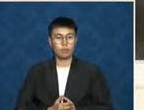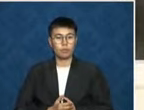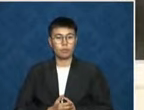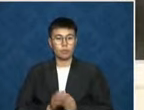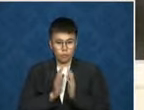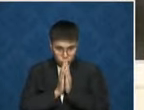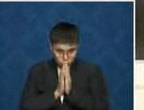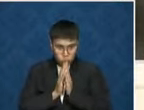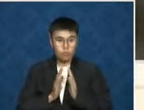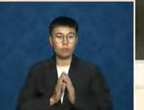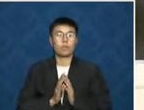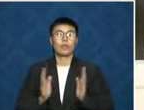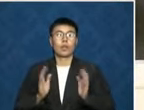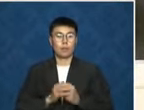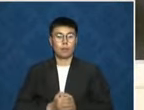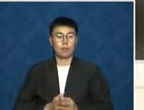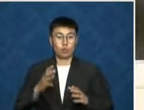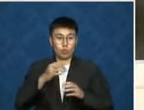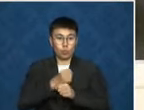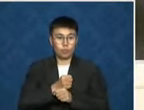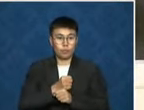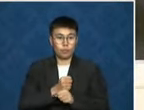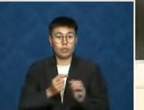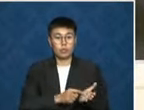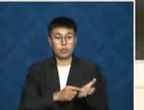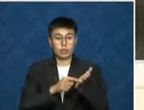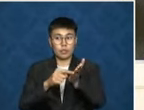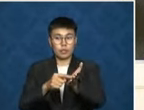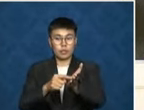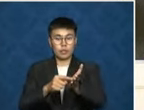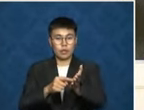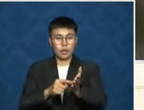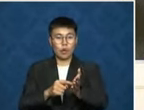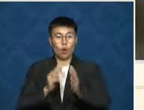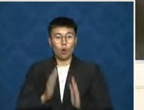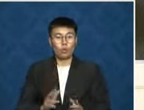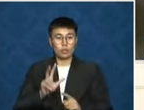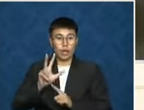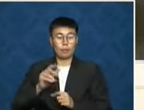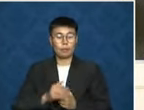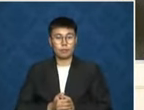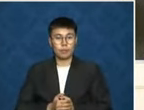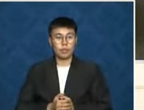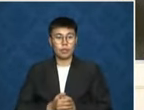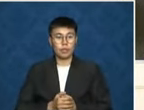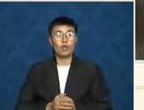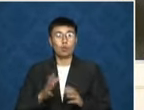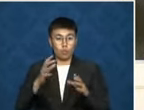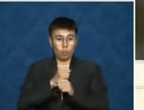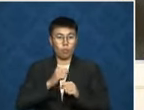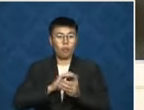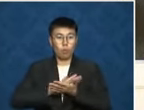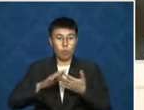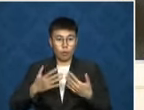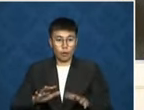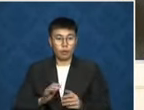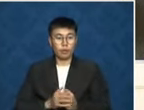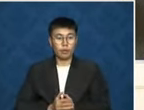ครับขอบคุณครับผู้สรุปทั้งผู้เสนอยติทั้ง3ท่านนะครับก็ได้ใช้สิทธิ์ในการสรุปเรียบร้อยแล้วนะครับ